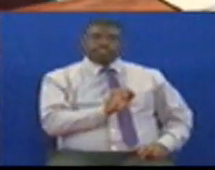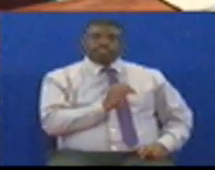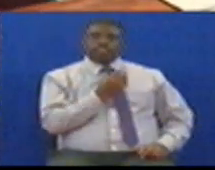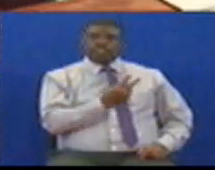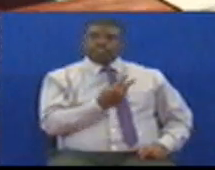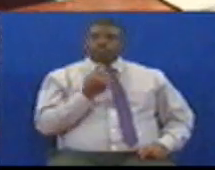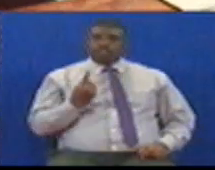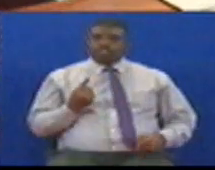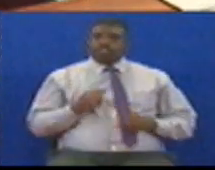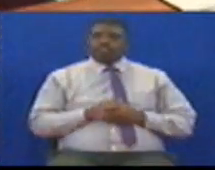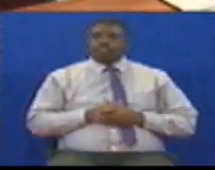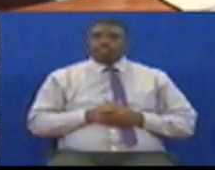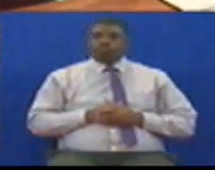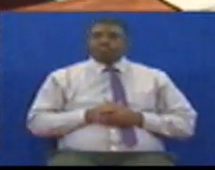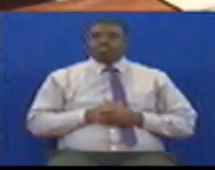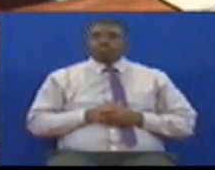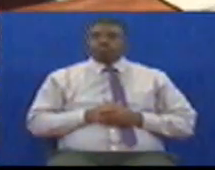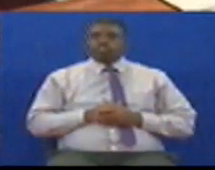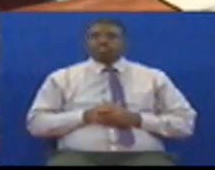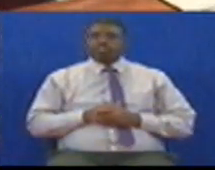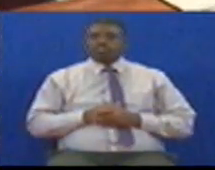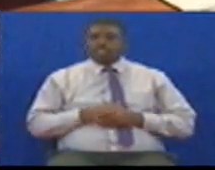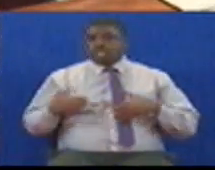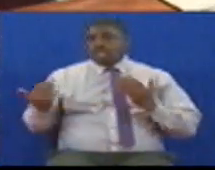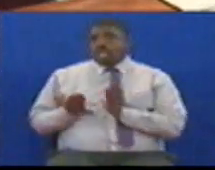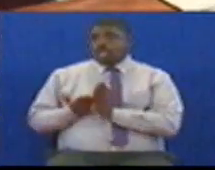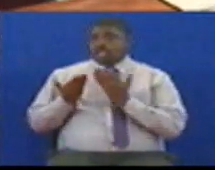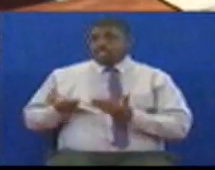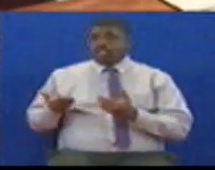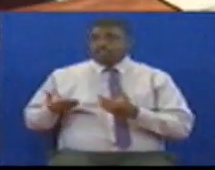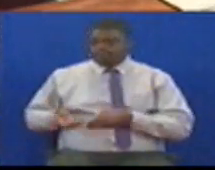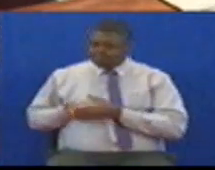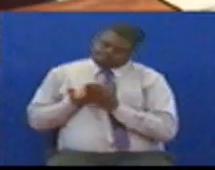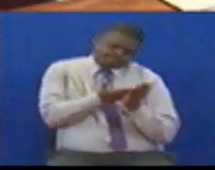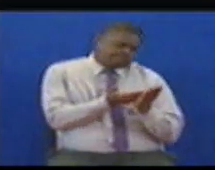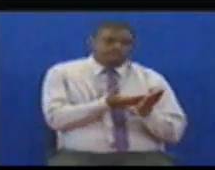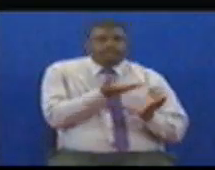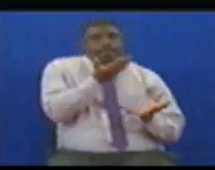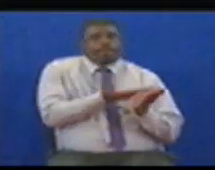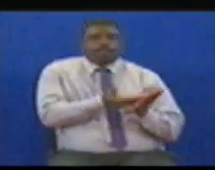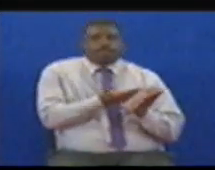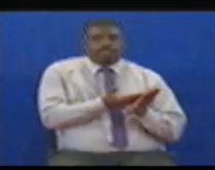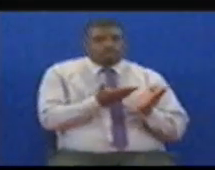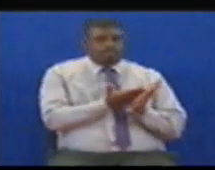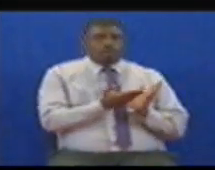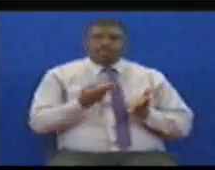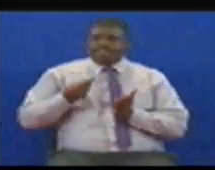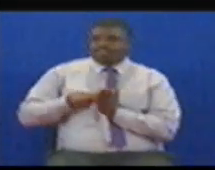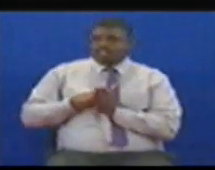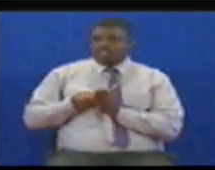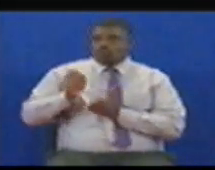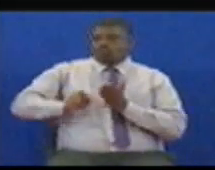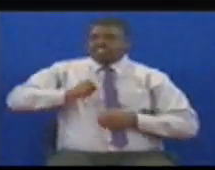20-21, ninaomba sasa kuwasilisha rasmi mapendekezo ya maombi ya fedha ofisi